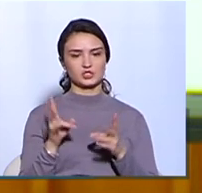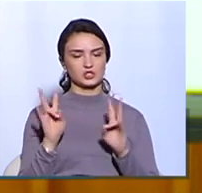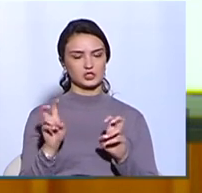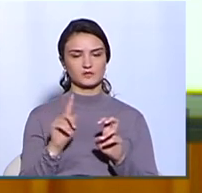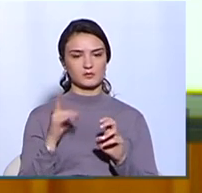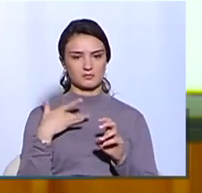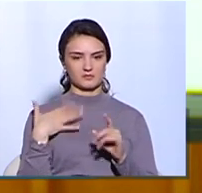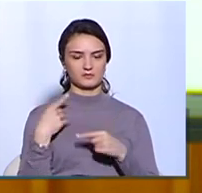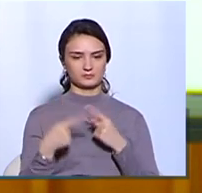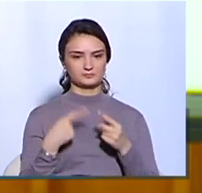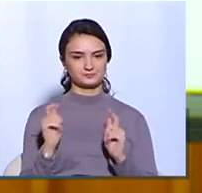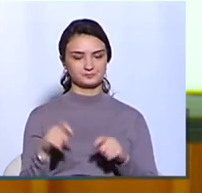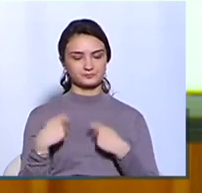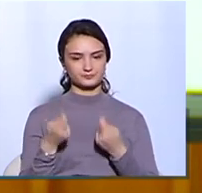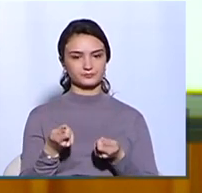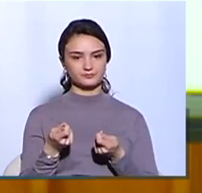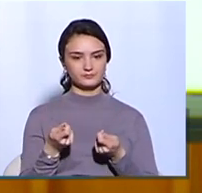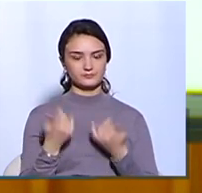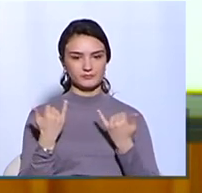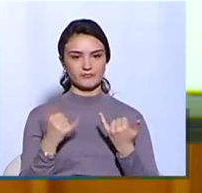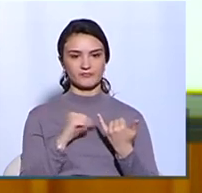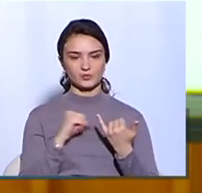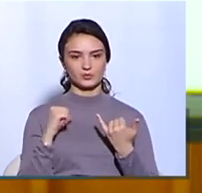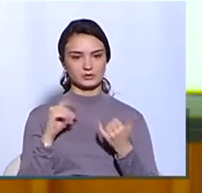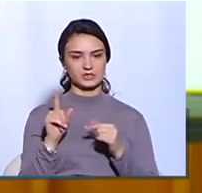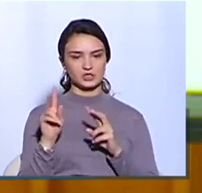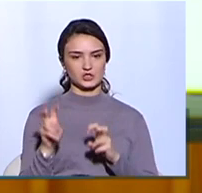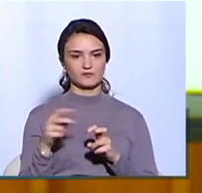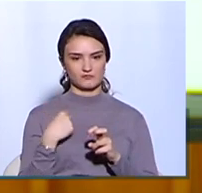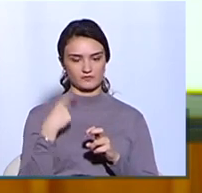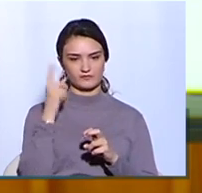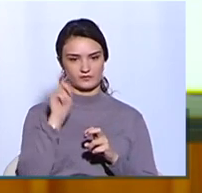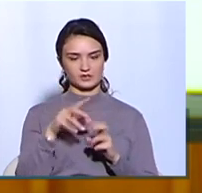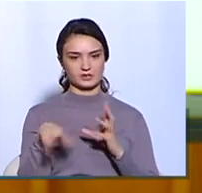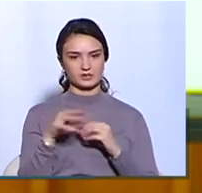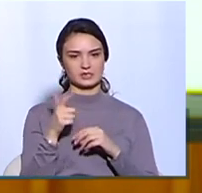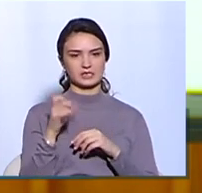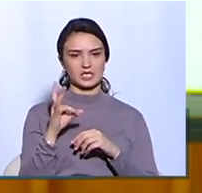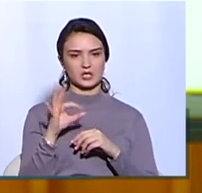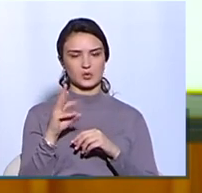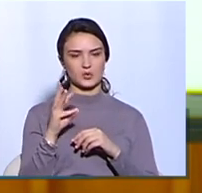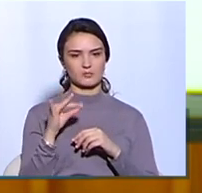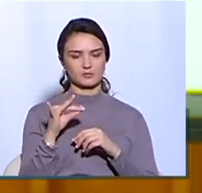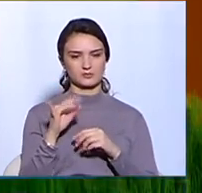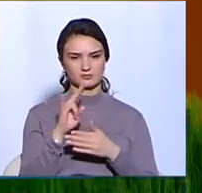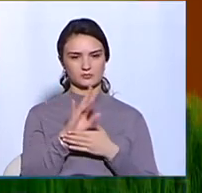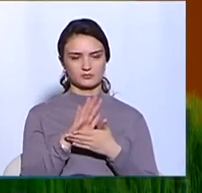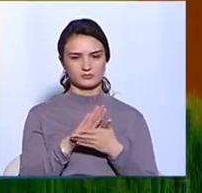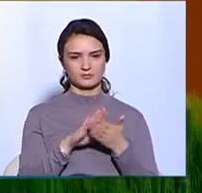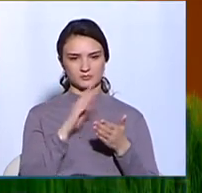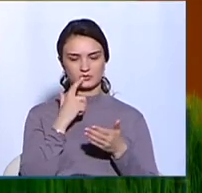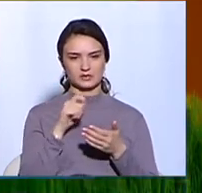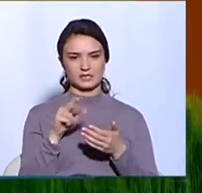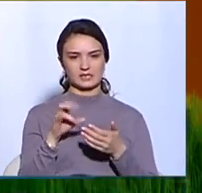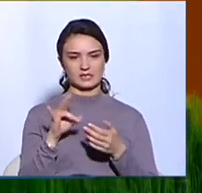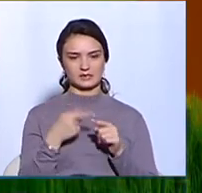მემკვიდრეობით გადმოეცემა. ეხლა თვითონ რას ნიშნავს, რომ ჩვენ ვიცით, რომ გენომი რა არის? უკაცრავად ქალბატონო ელენე, რომ